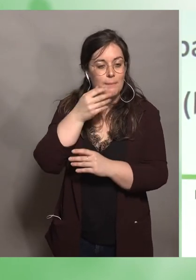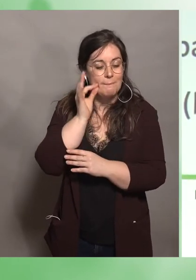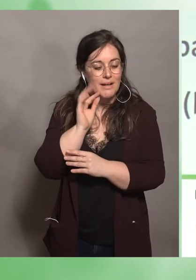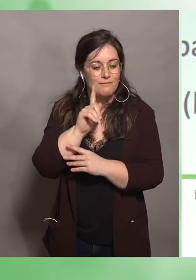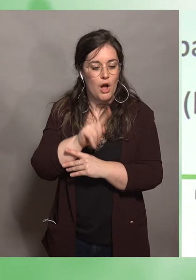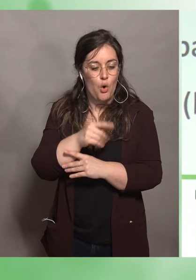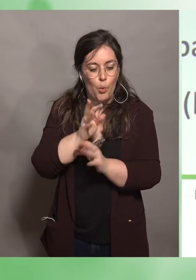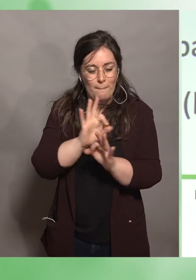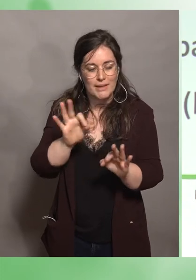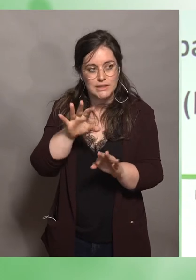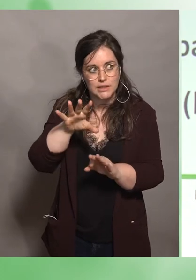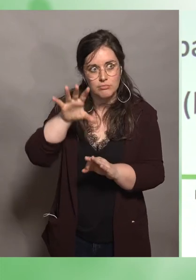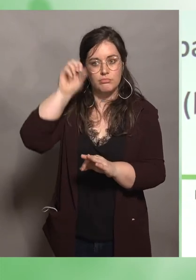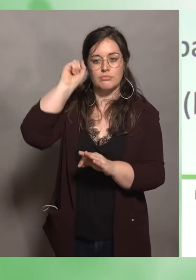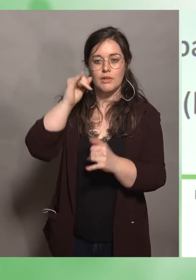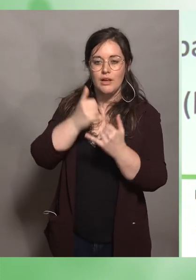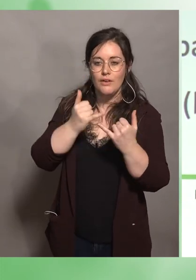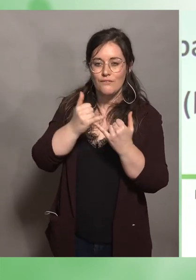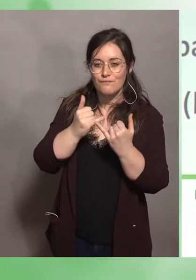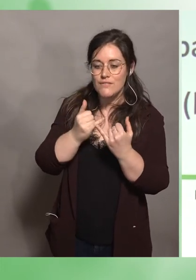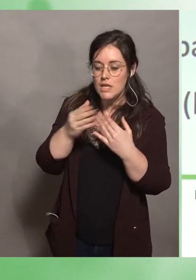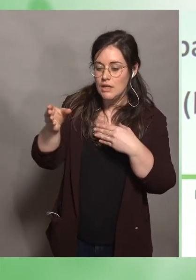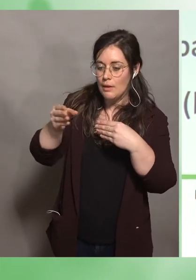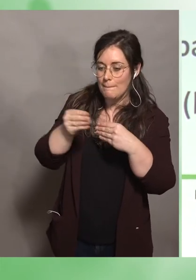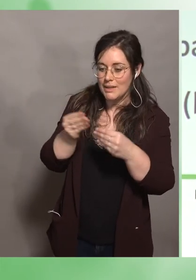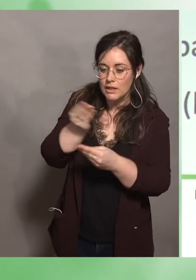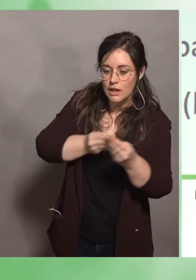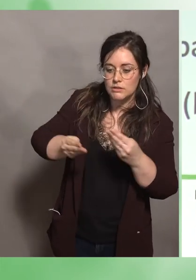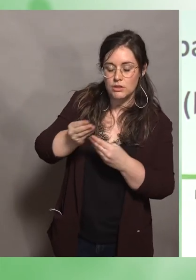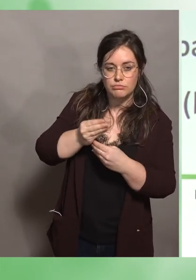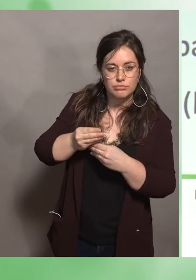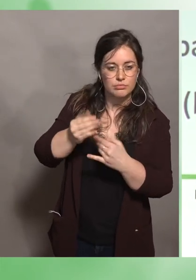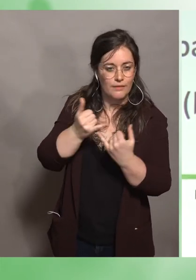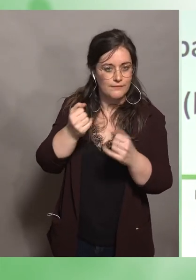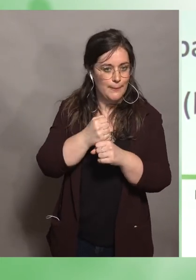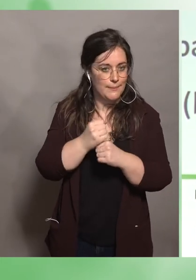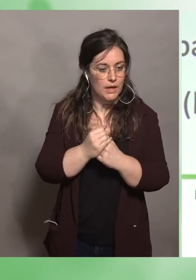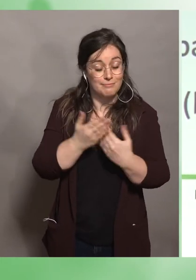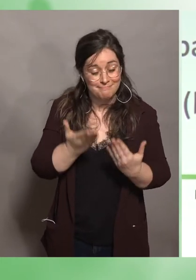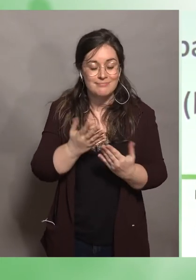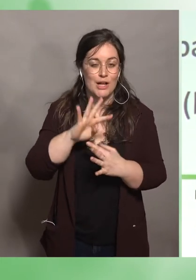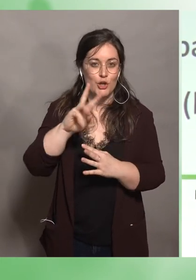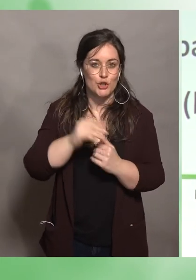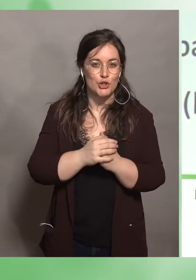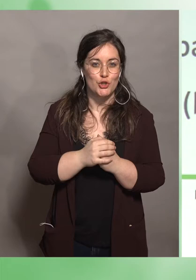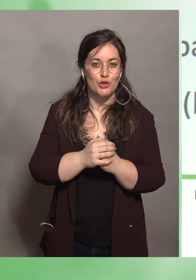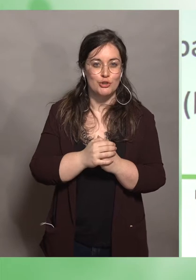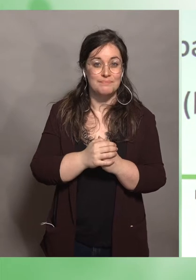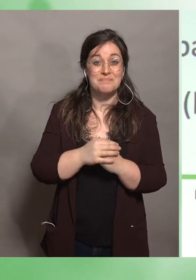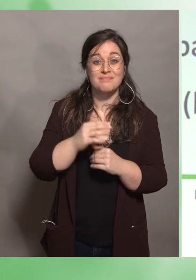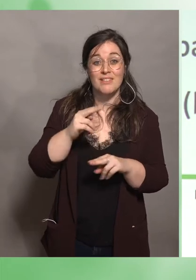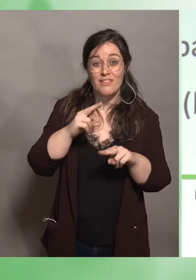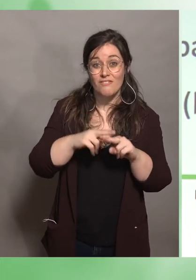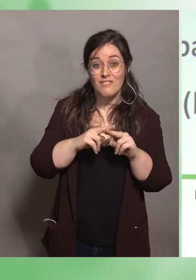verstanden, wie gewisse Dinge im Miteinander zu machen sind. Und das ist einfach das Schöne, wenn man anschließend